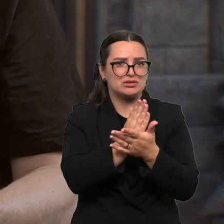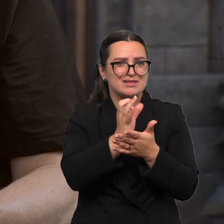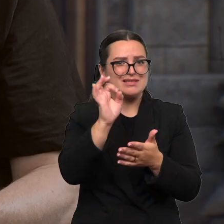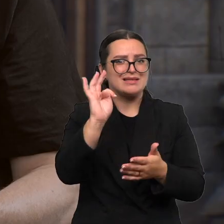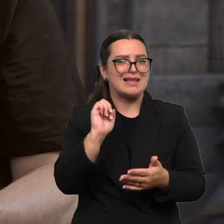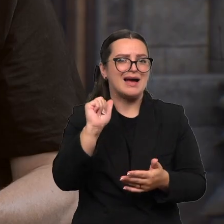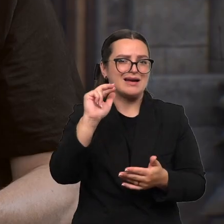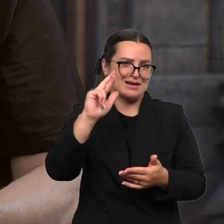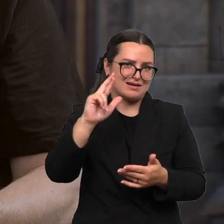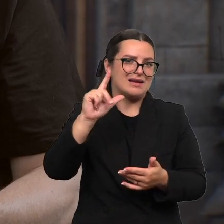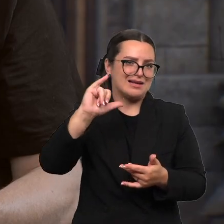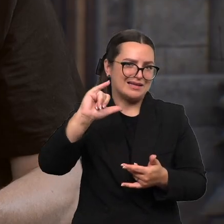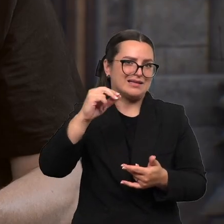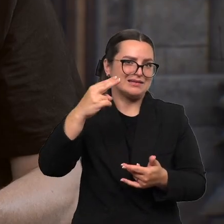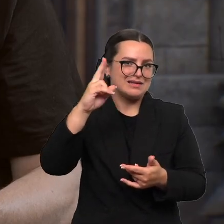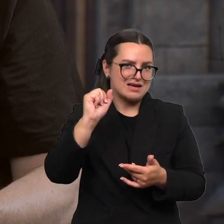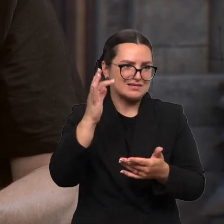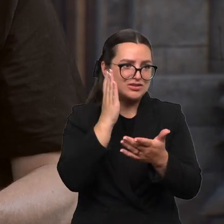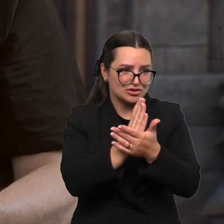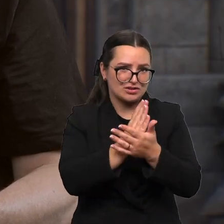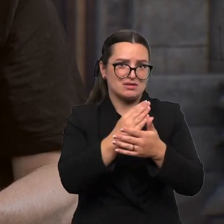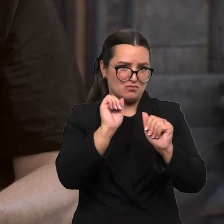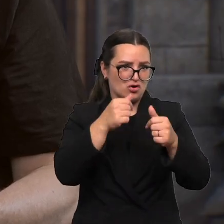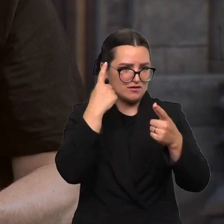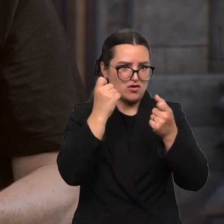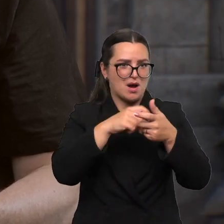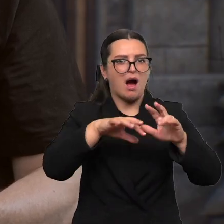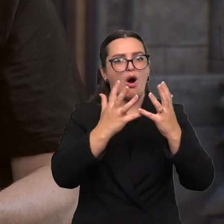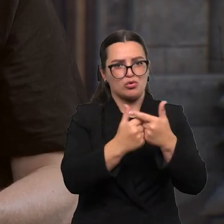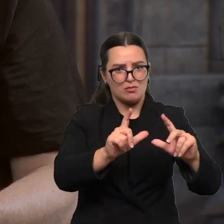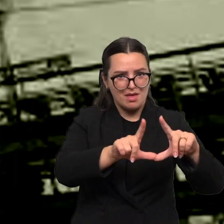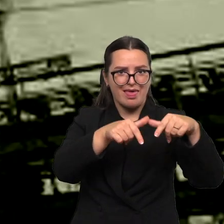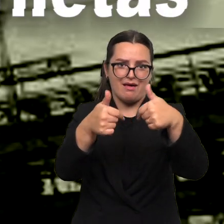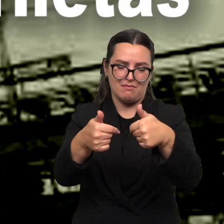Starlinkai, visokios kitos alternatyvos, kaip perduoti duomenis.